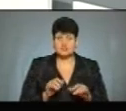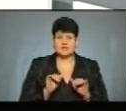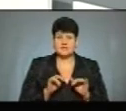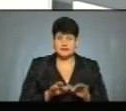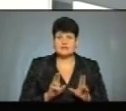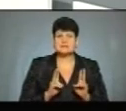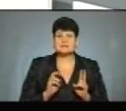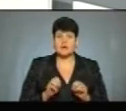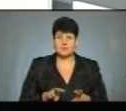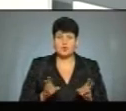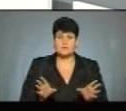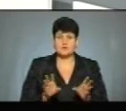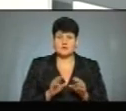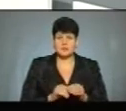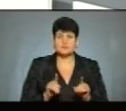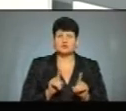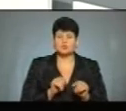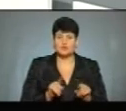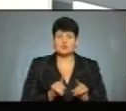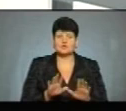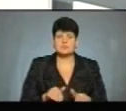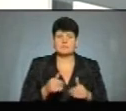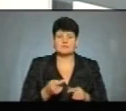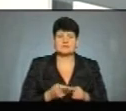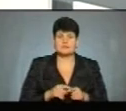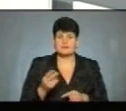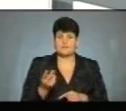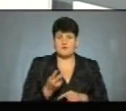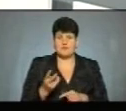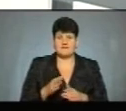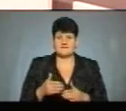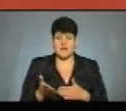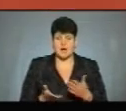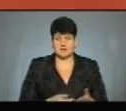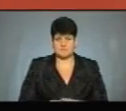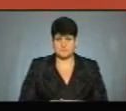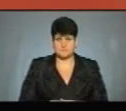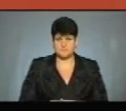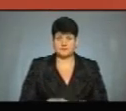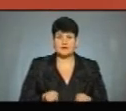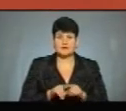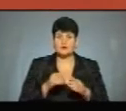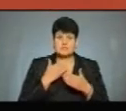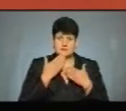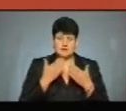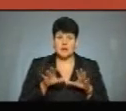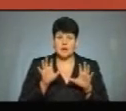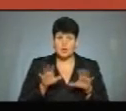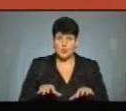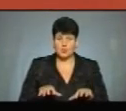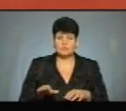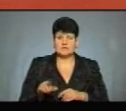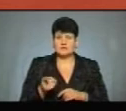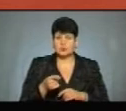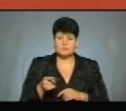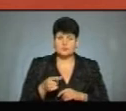ким об'єднатися, ніж те, що запропоновано цими двома варіантами перспективних планів. Ми також запитали голову